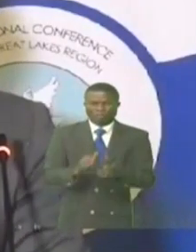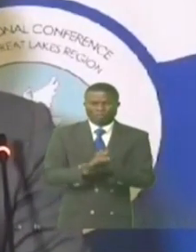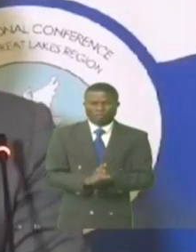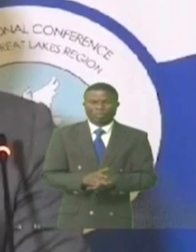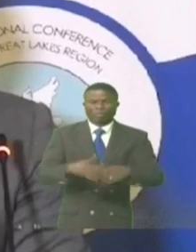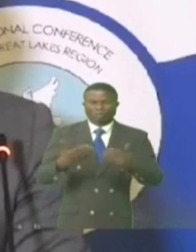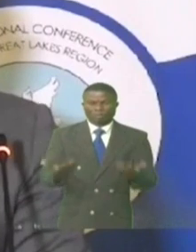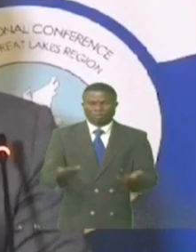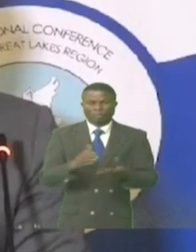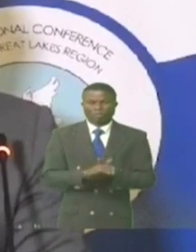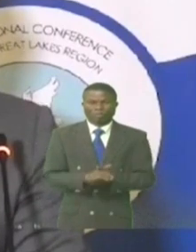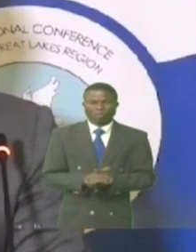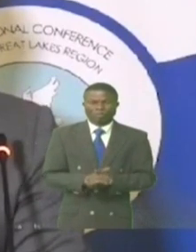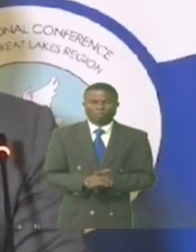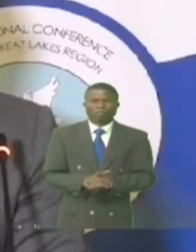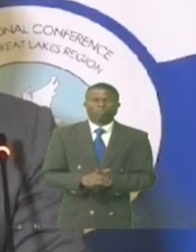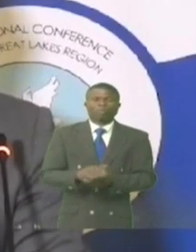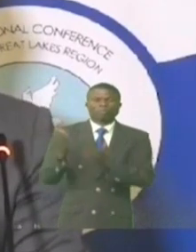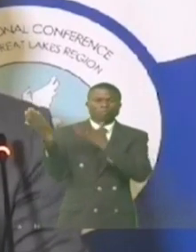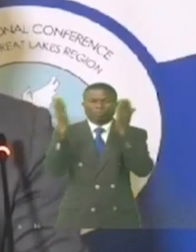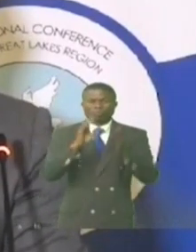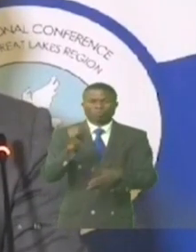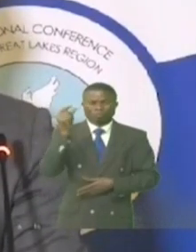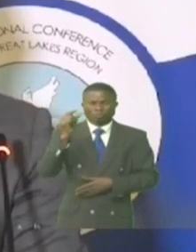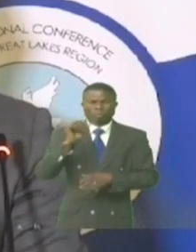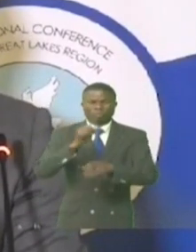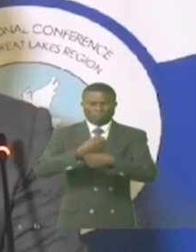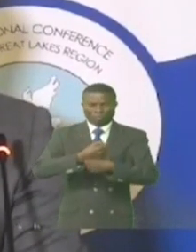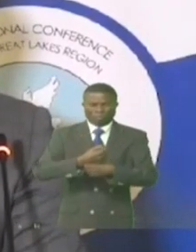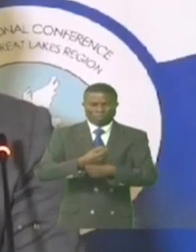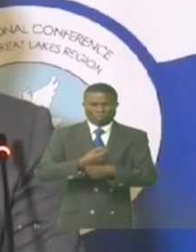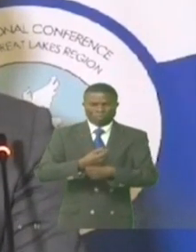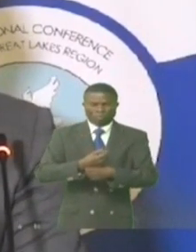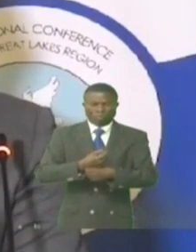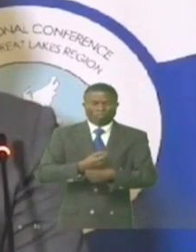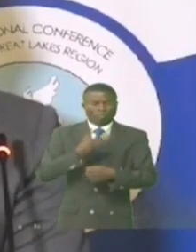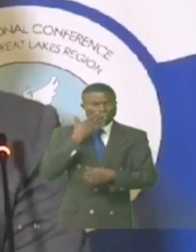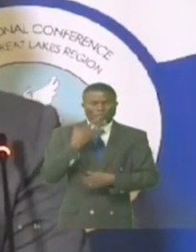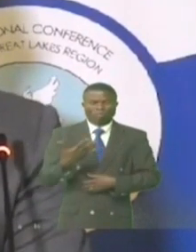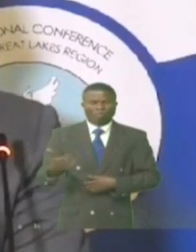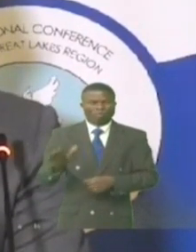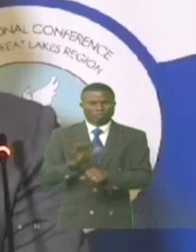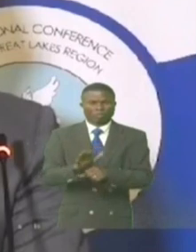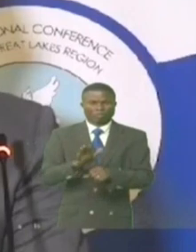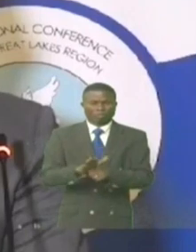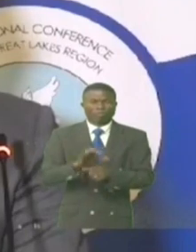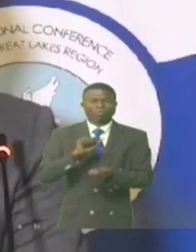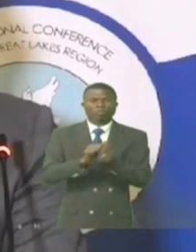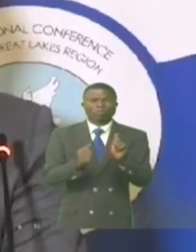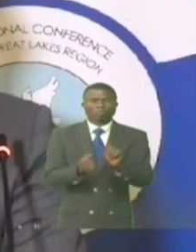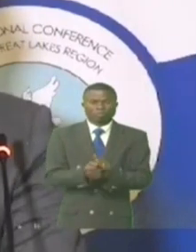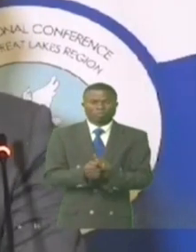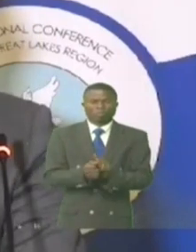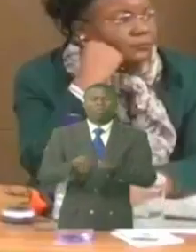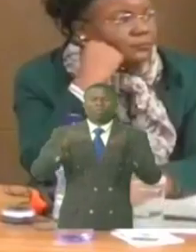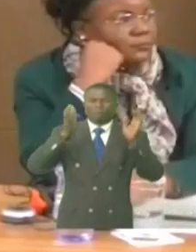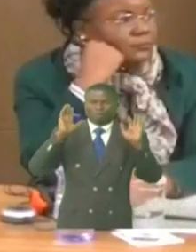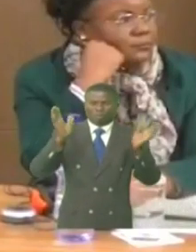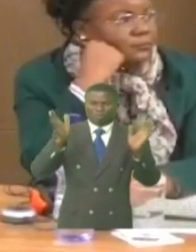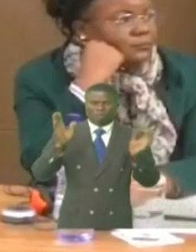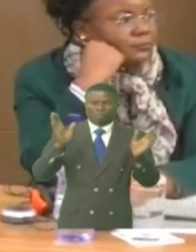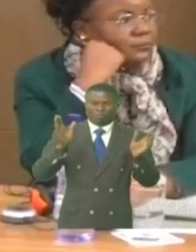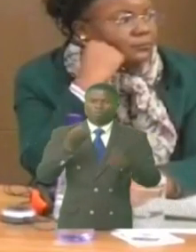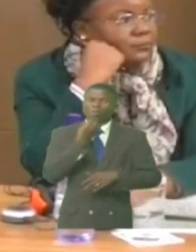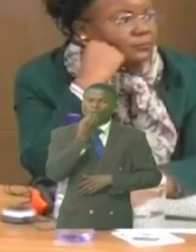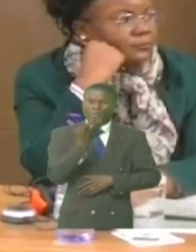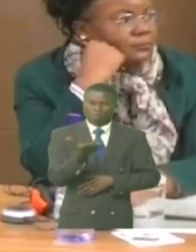Cependant, celle-ci génère malheureusement des problèmes graves tels